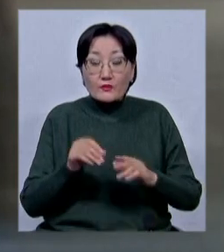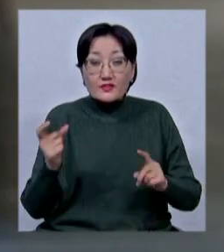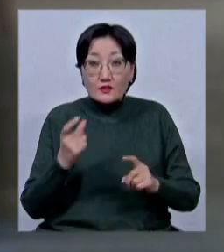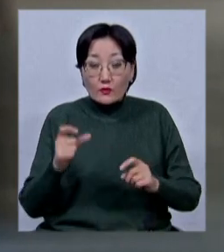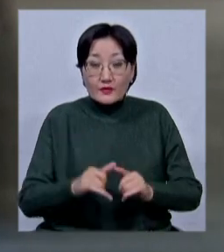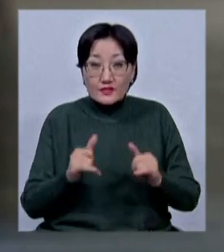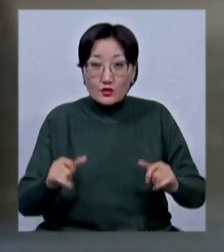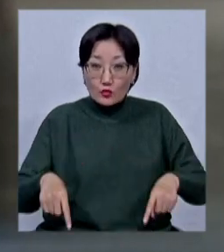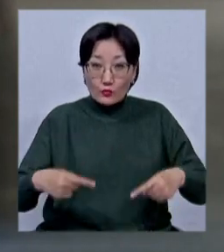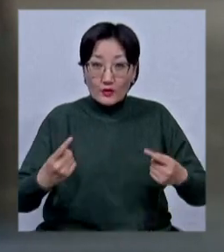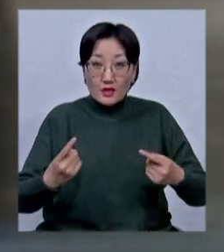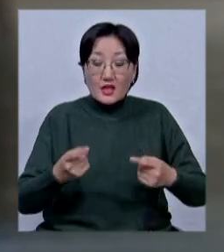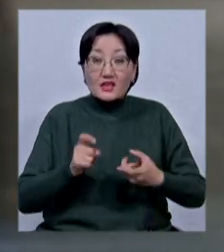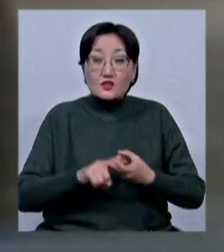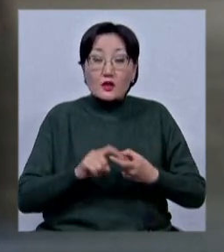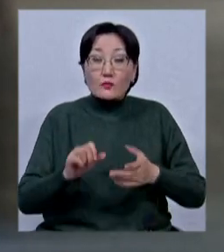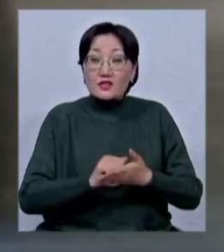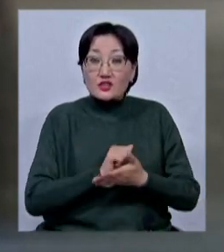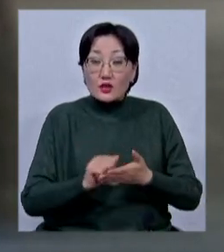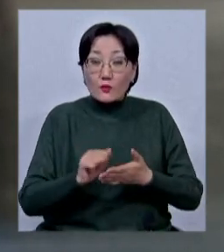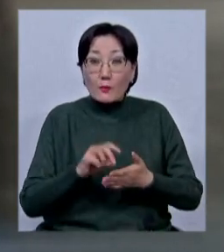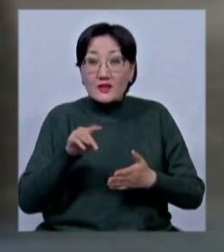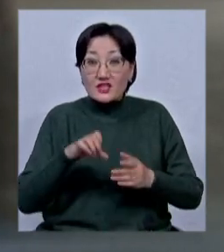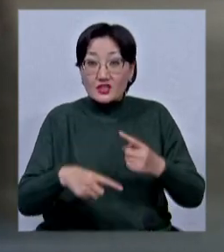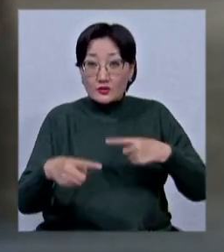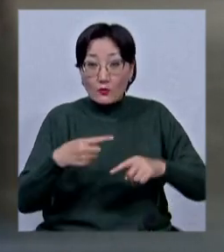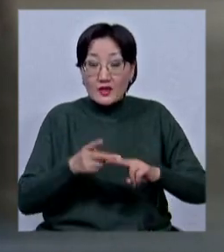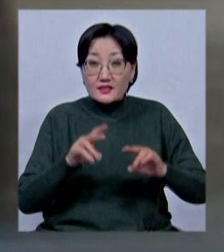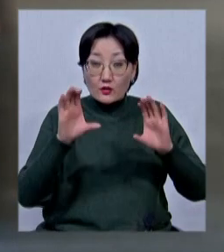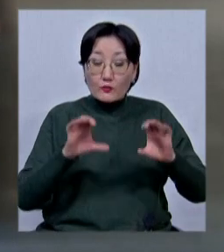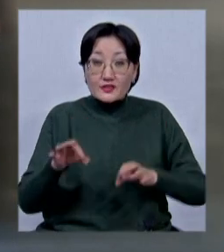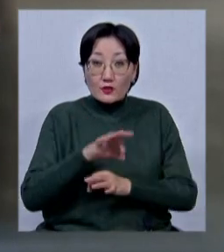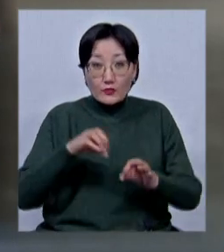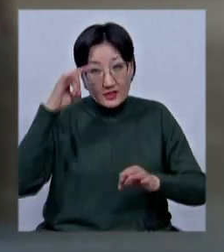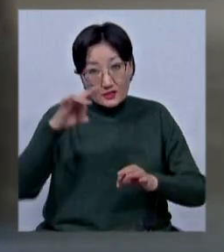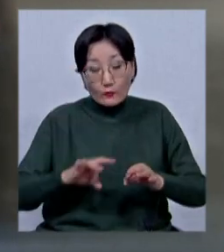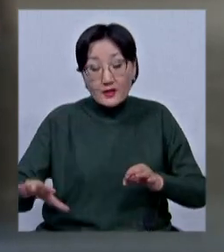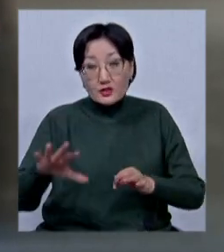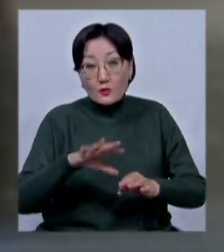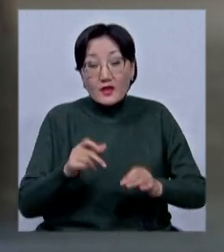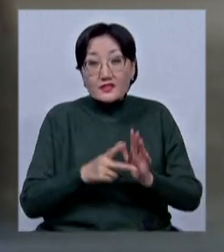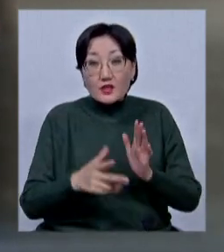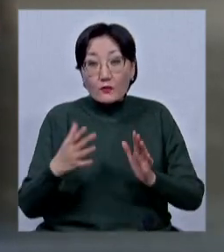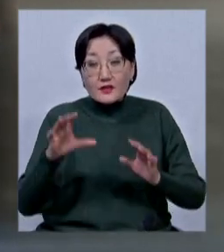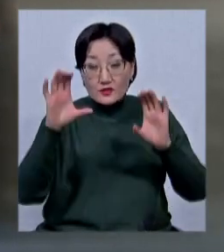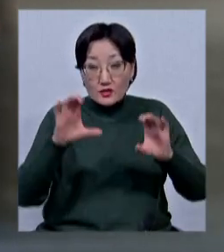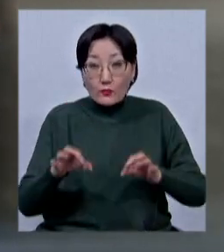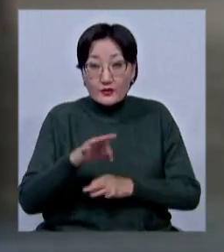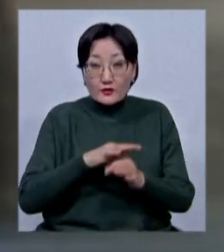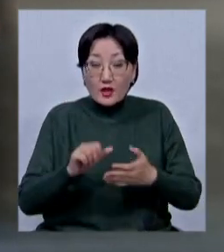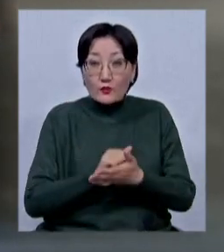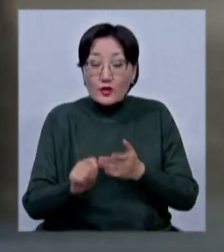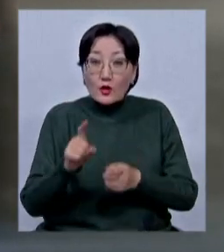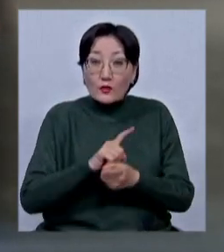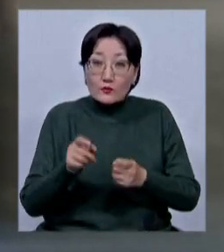экономикалық өсуді қалпына келтіруге қатысты құжатты мәжіліске қайтарды. Аталған заң жобасымен Қазақстан Республикасының 85 заңнамалық актісіне